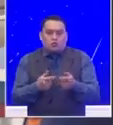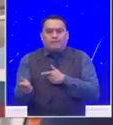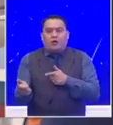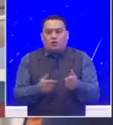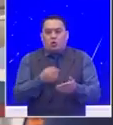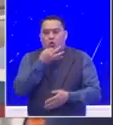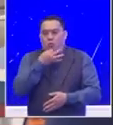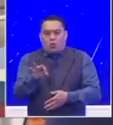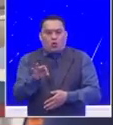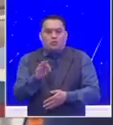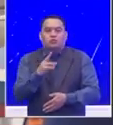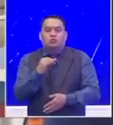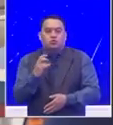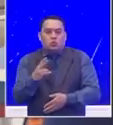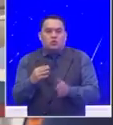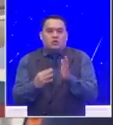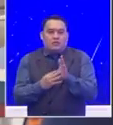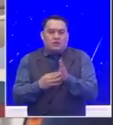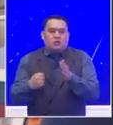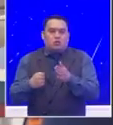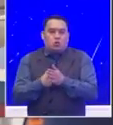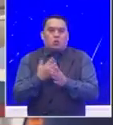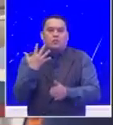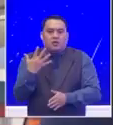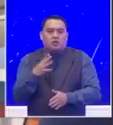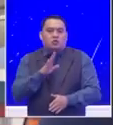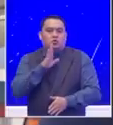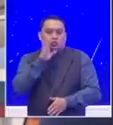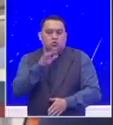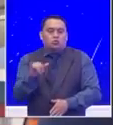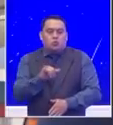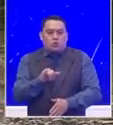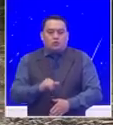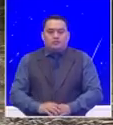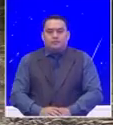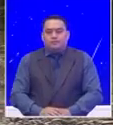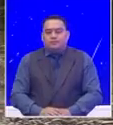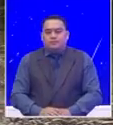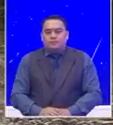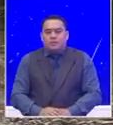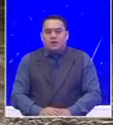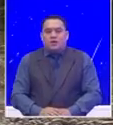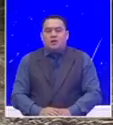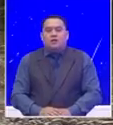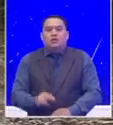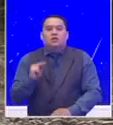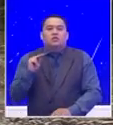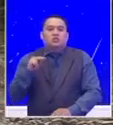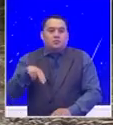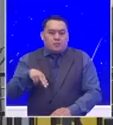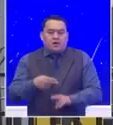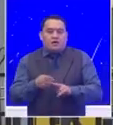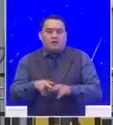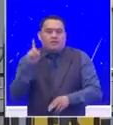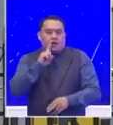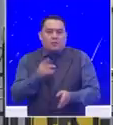документы в любом ЦОНе с 9 до 5 и в субботу с 9 до 2 часов. Добавим, в связи с режимом ЧП в стране свою деятельность